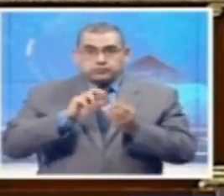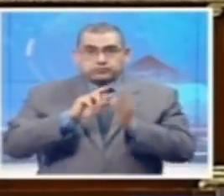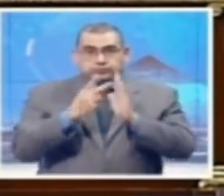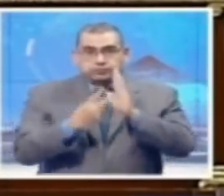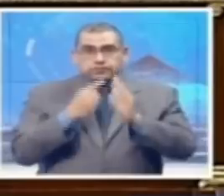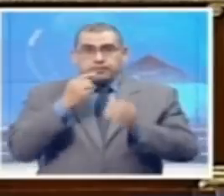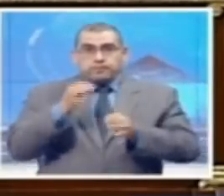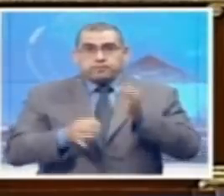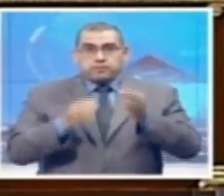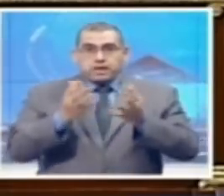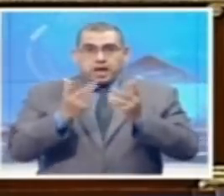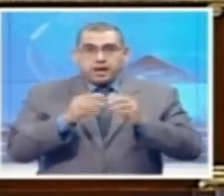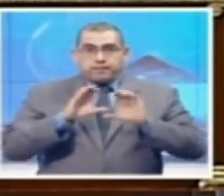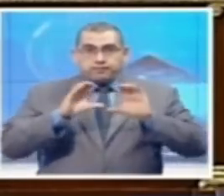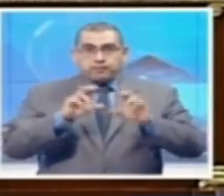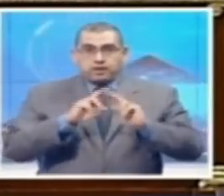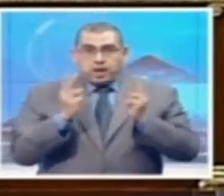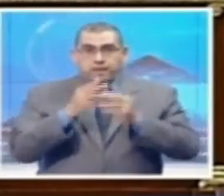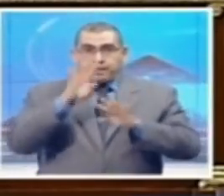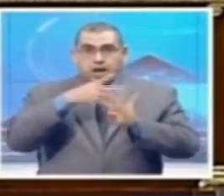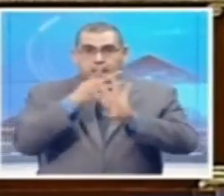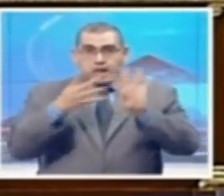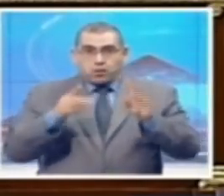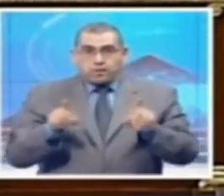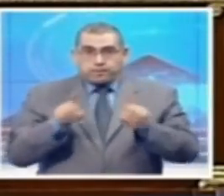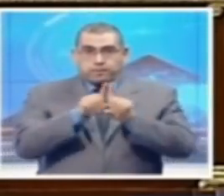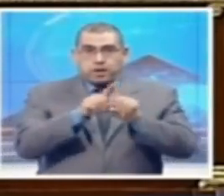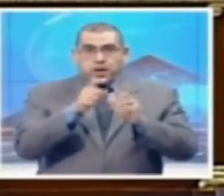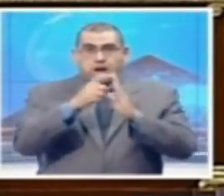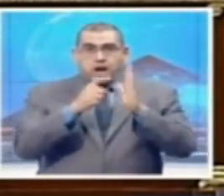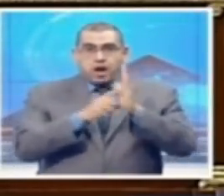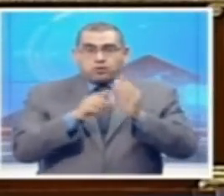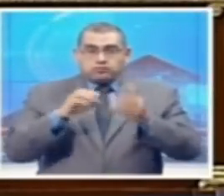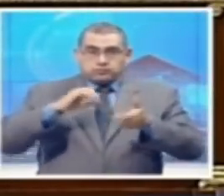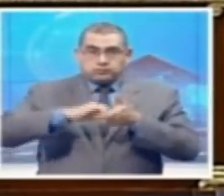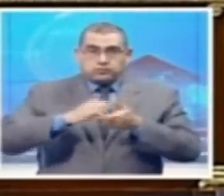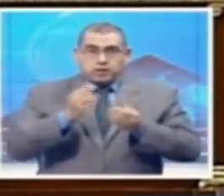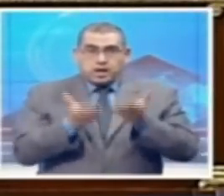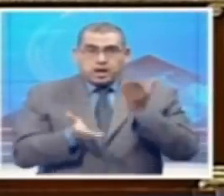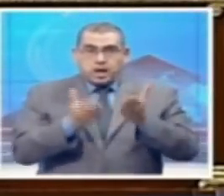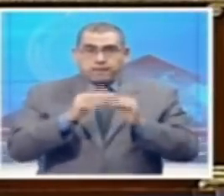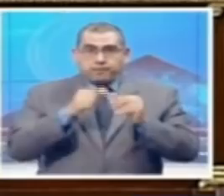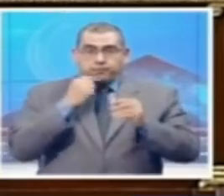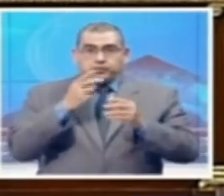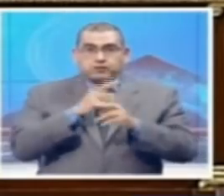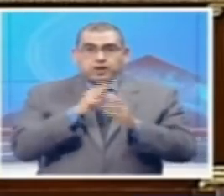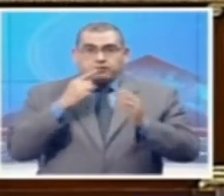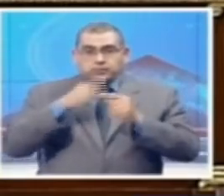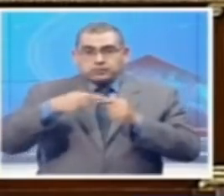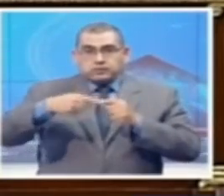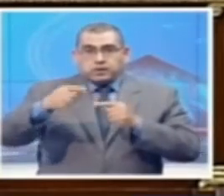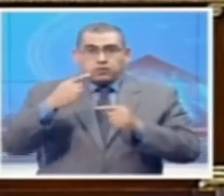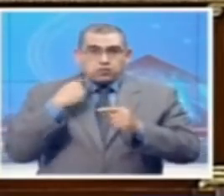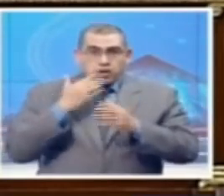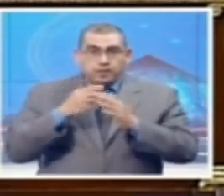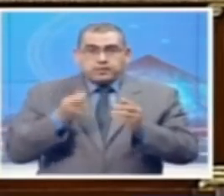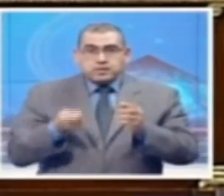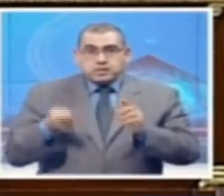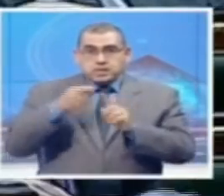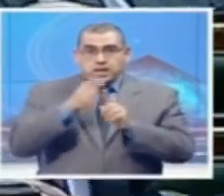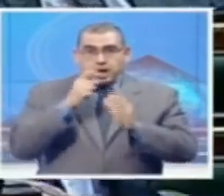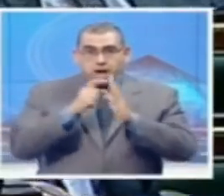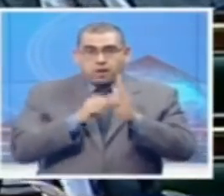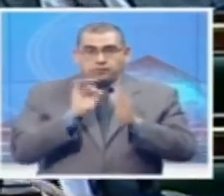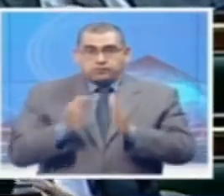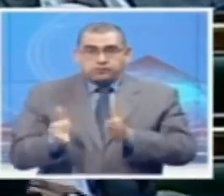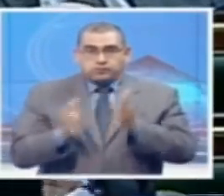موازنة الخزانة العامة والجداول المرافقة لقانون ربط الموازنة العامة بالآثار المترتبة على الاعتماد الإضافي المنصوص